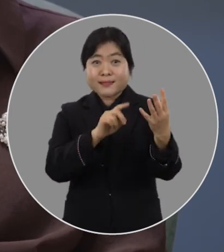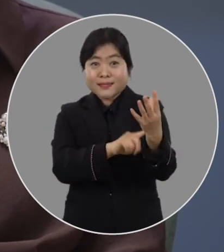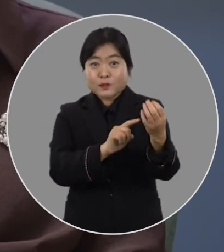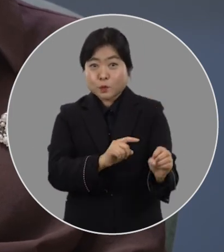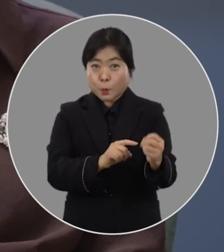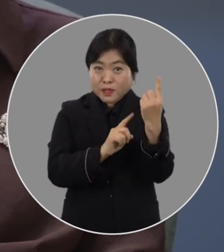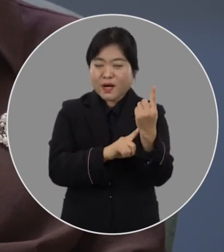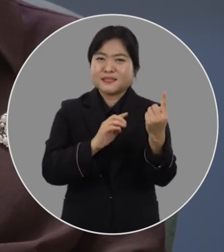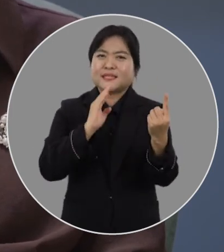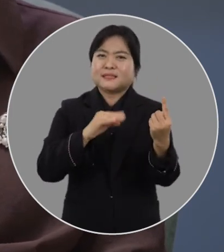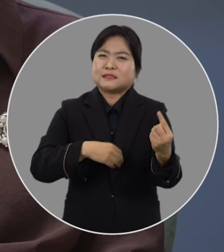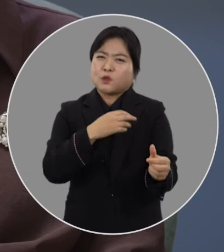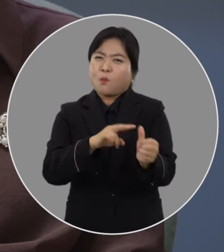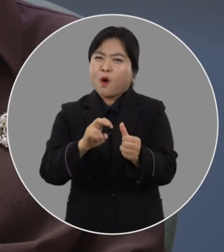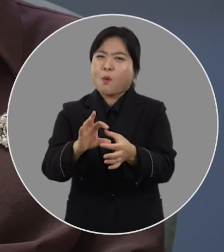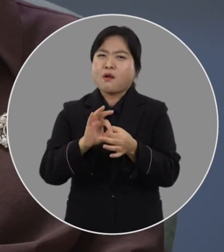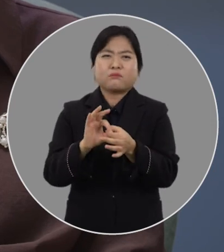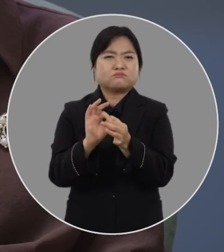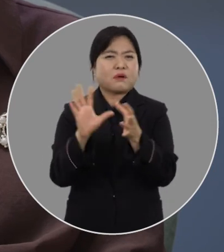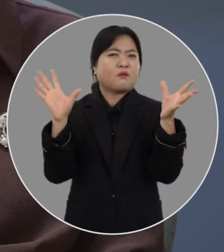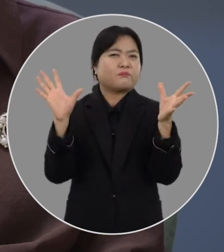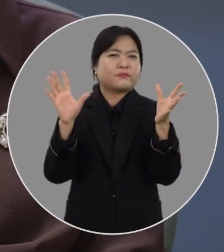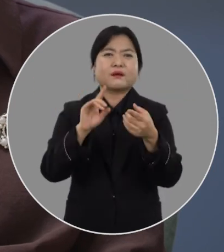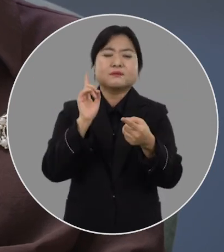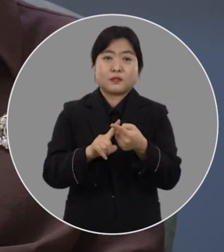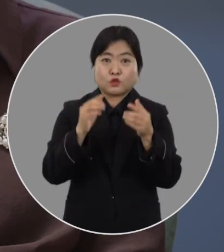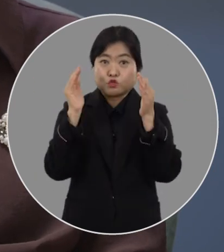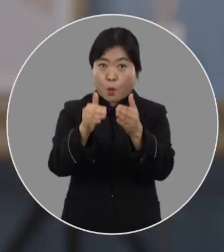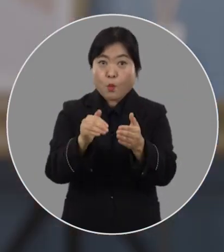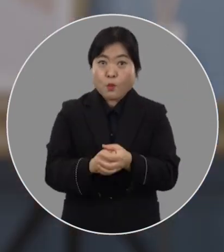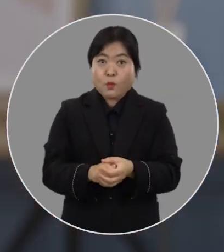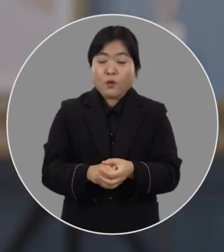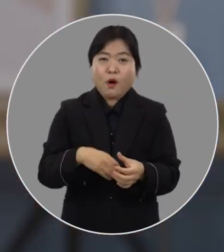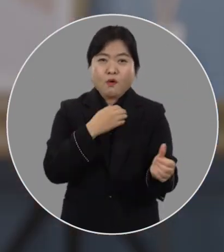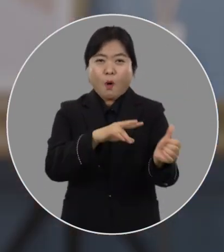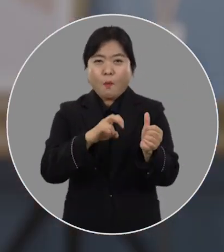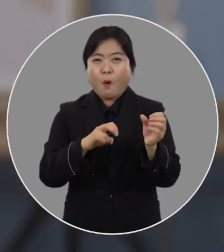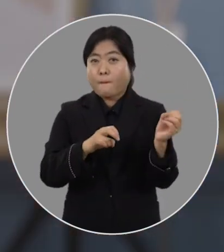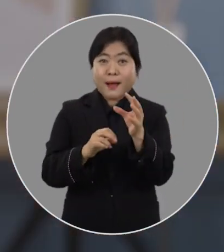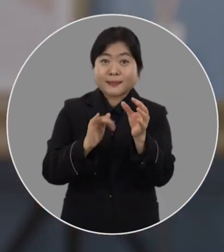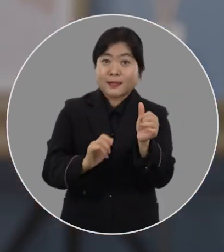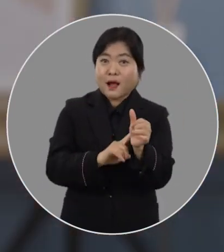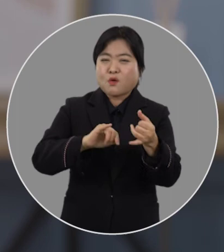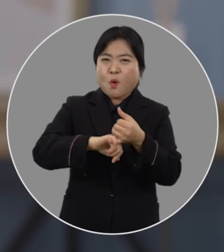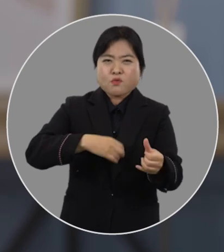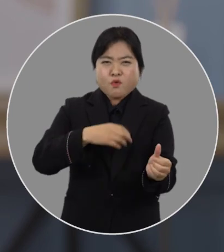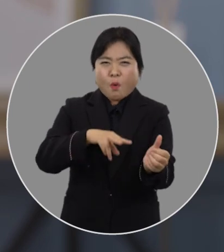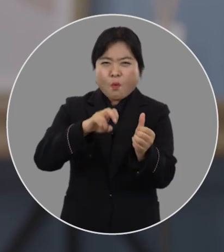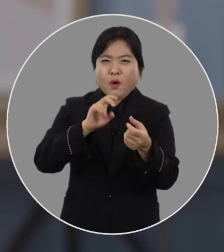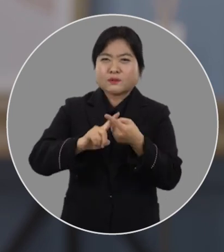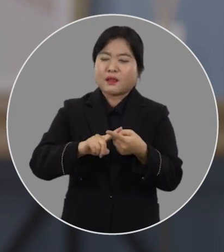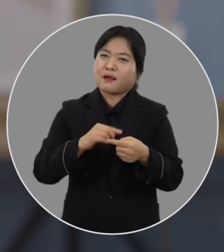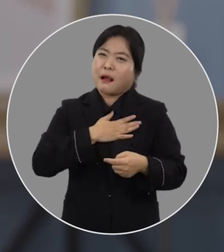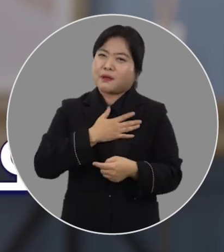동기가 사실상은 혐오와 관련이 없는 경우가 많다는 점에 주목하는데요. 혐오 발화자가 꼭 혐오 감정을 가지고 있는